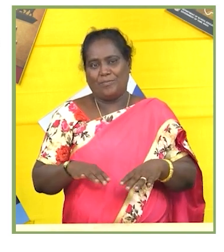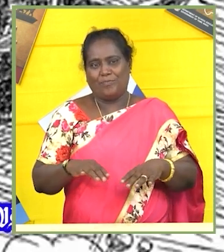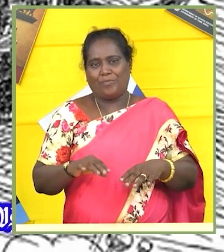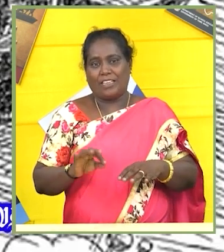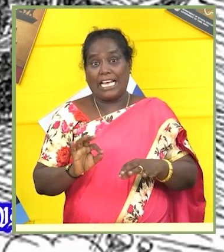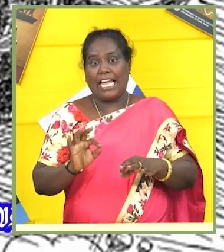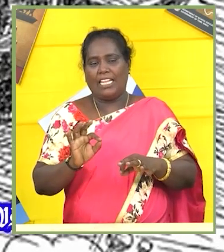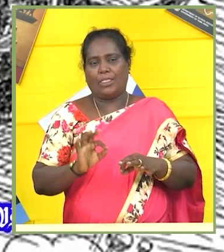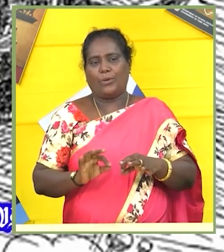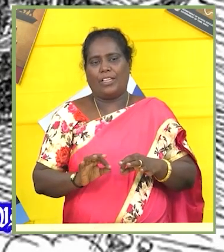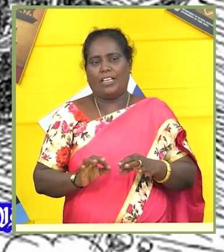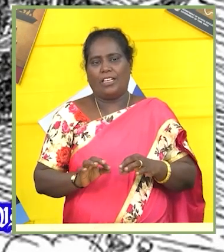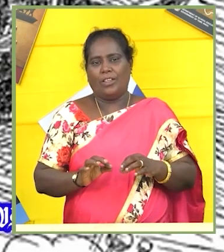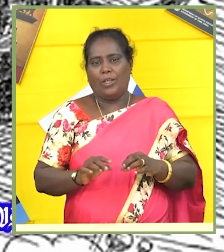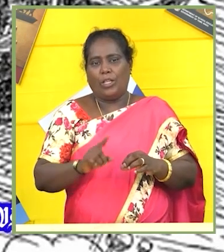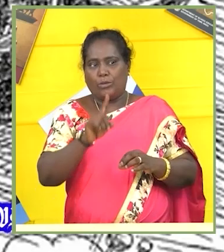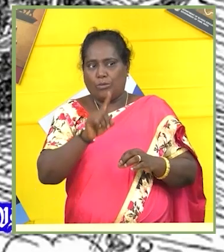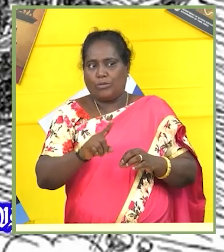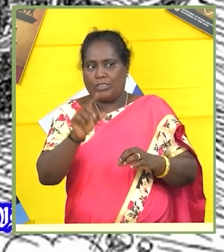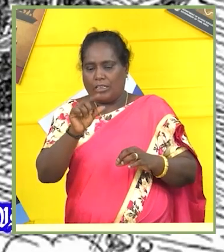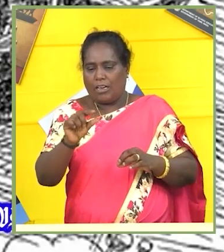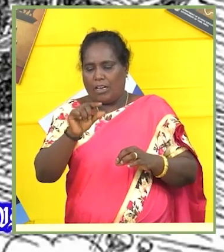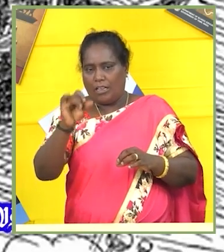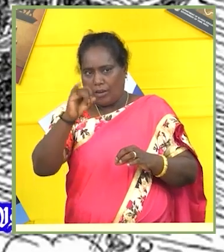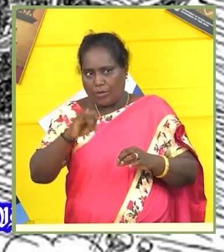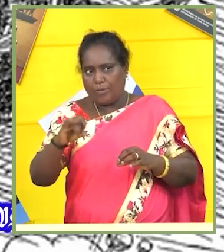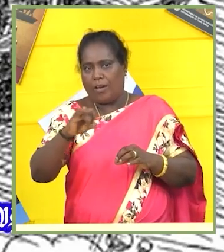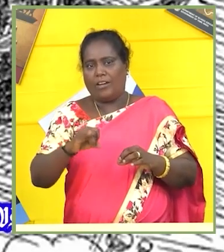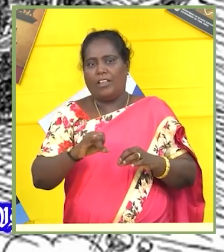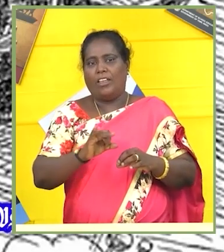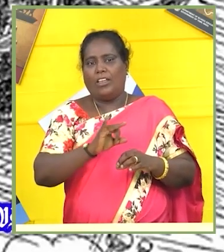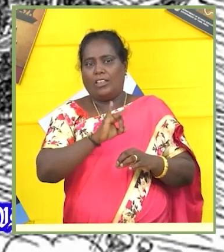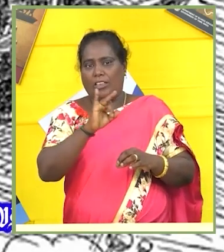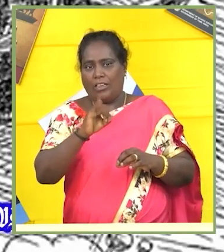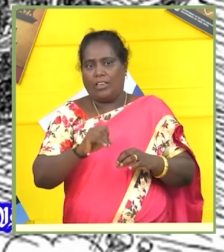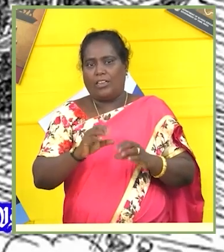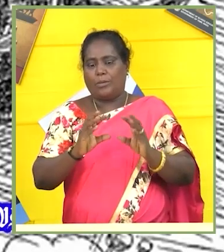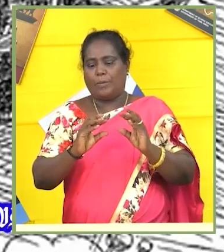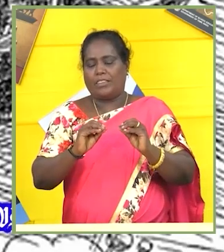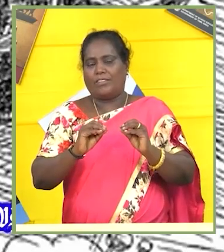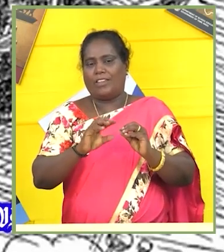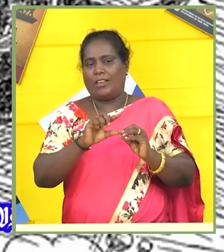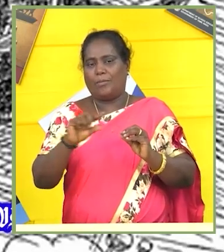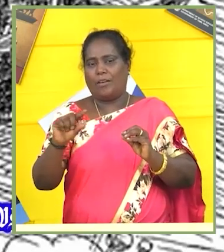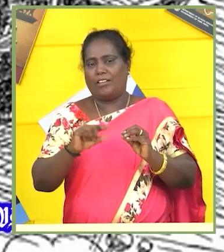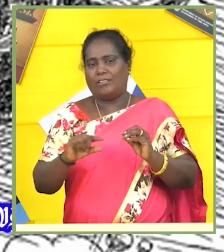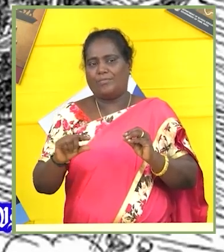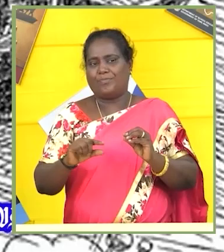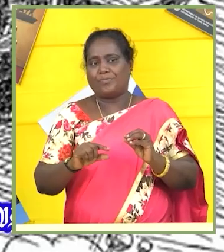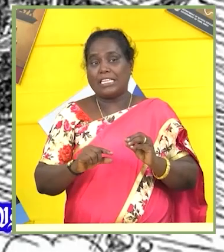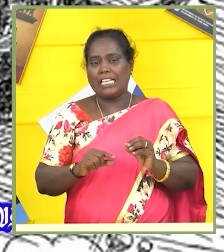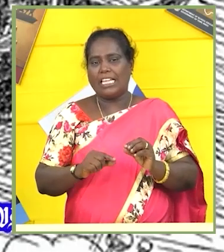போகிறார். அப்போ அந்த காளைகள் என்ன பண்ணுதுன்னா, ஏற்கனவே அந்த களத்திலிருந்த அதே